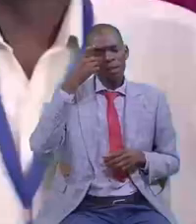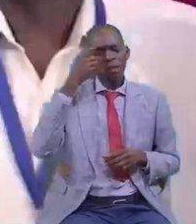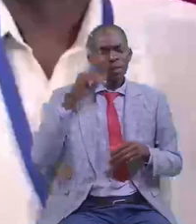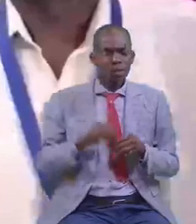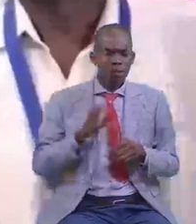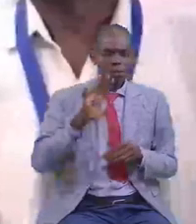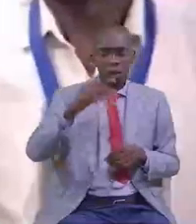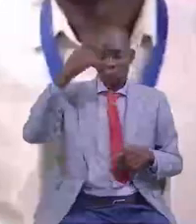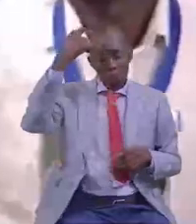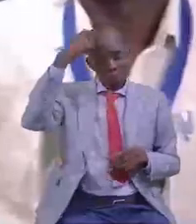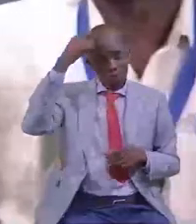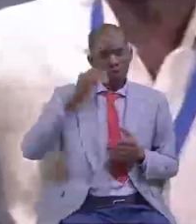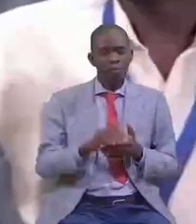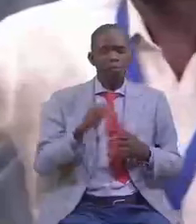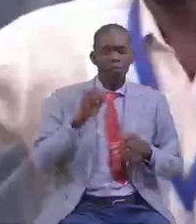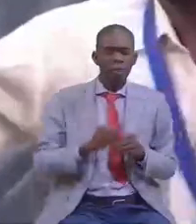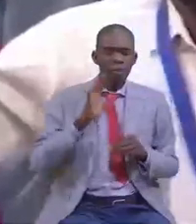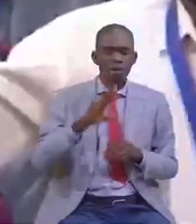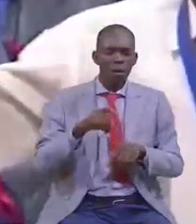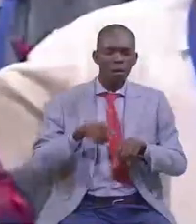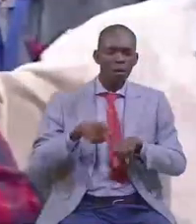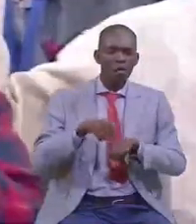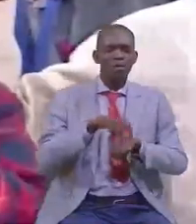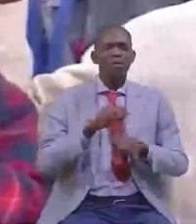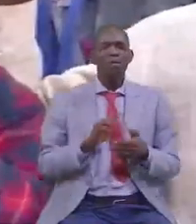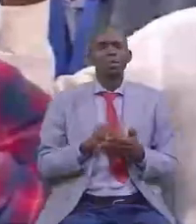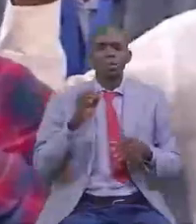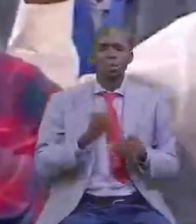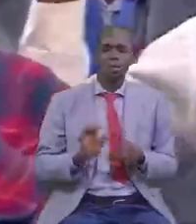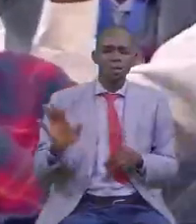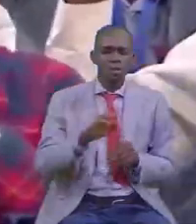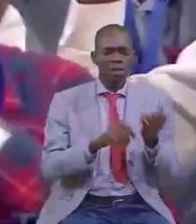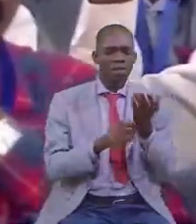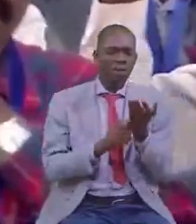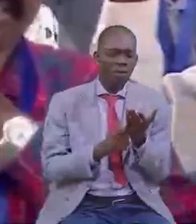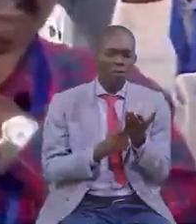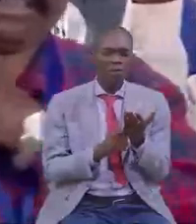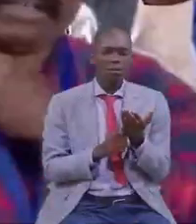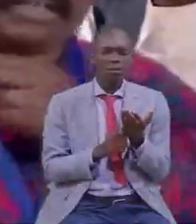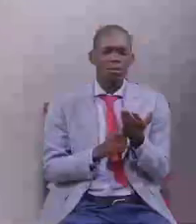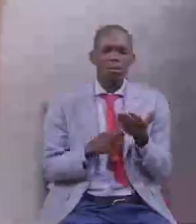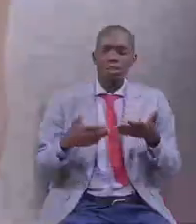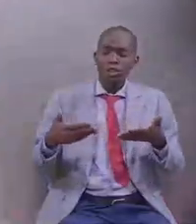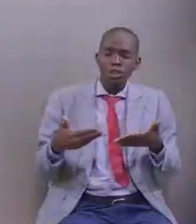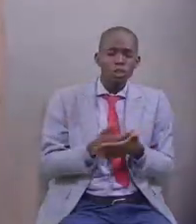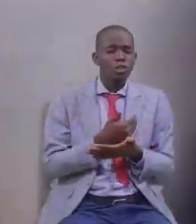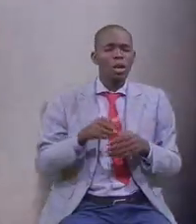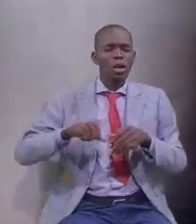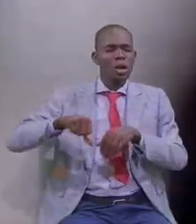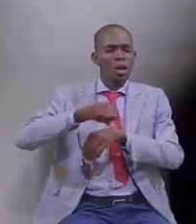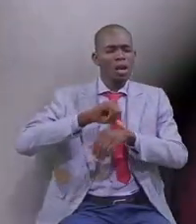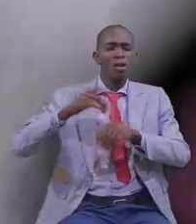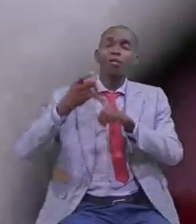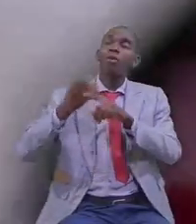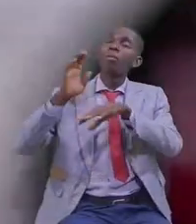dans leur os, dans leur corps. Une nouvelle onction de Christ.